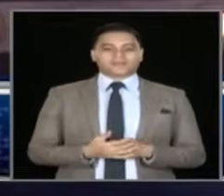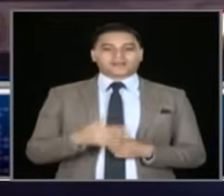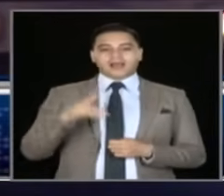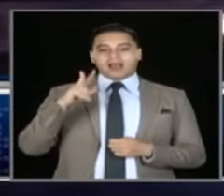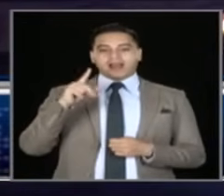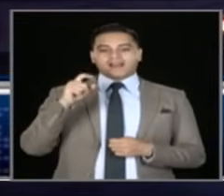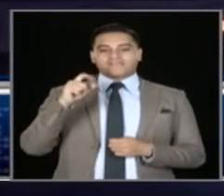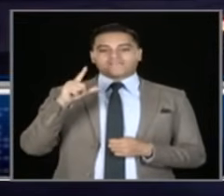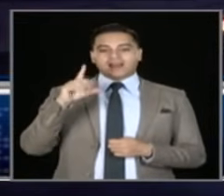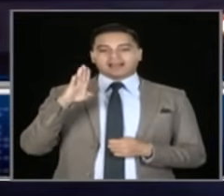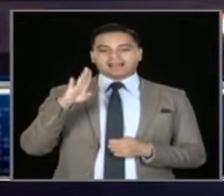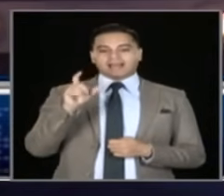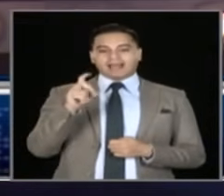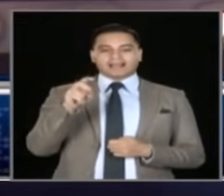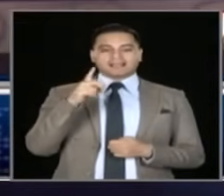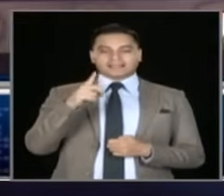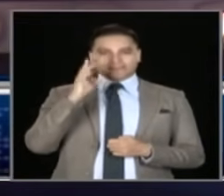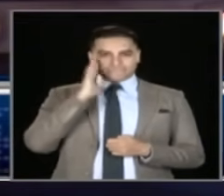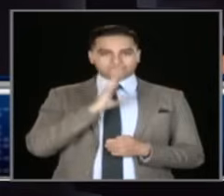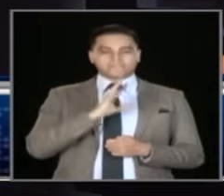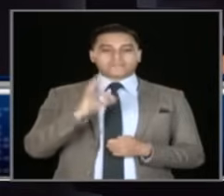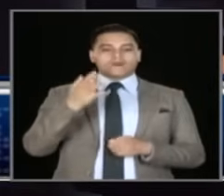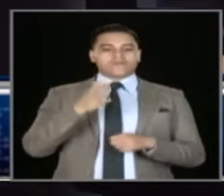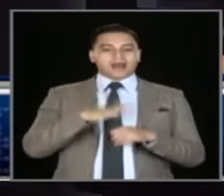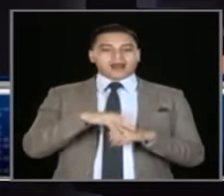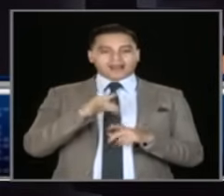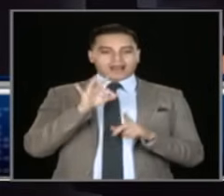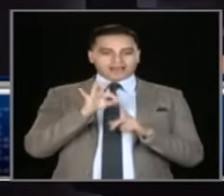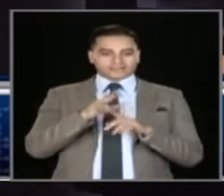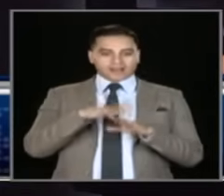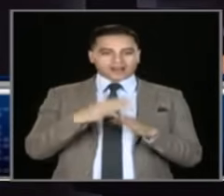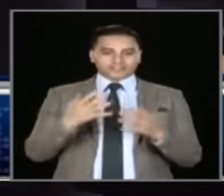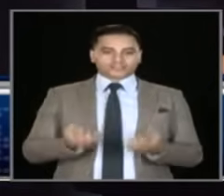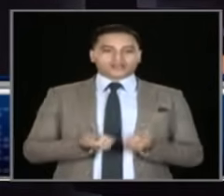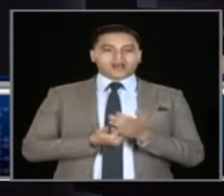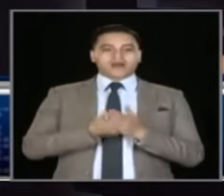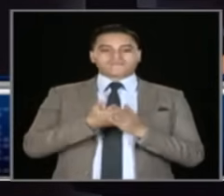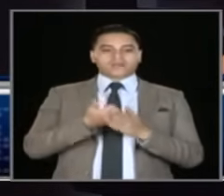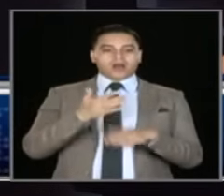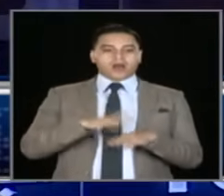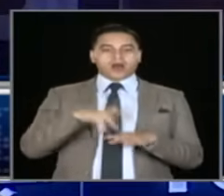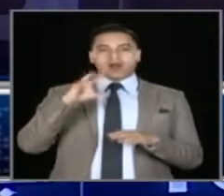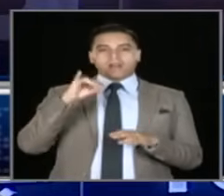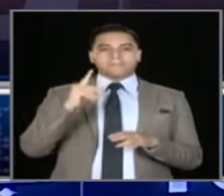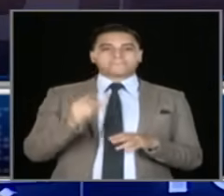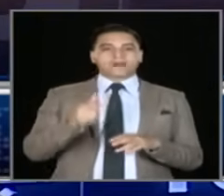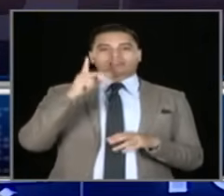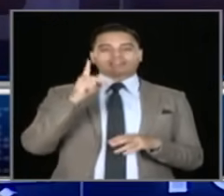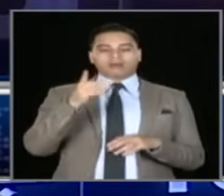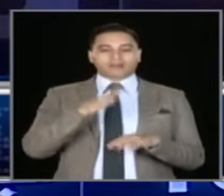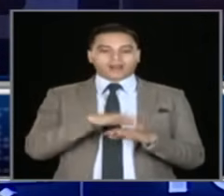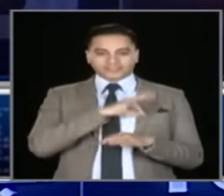الفلكنة هي عملية كيميائية تهدف إلى تحسين خواص المطاط عن طريق إضافة